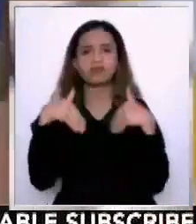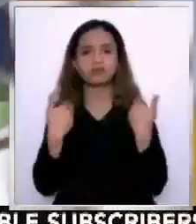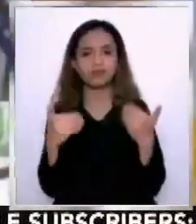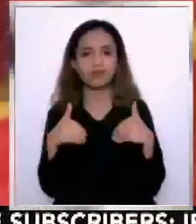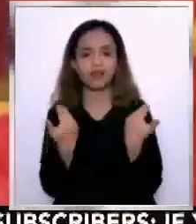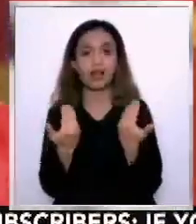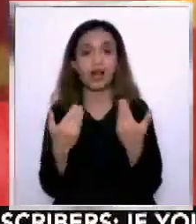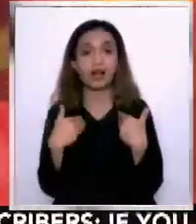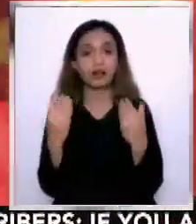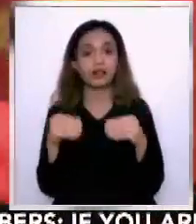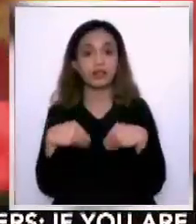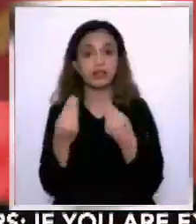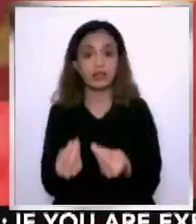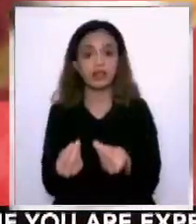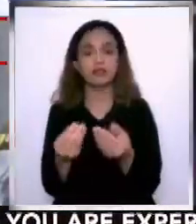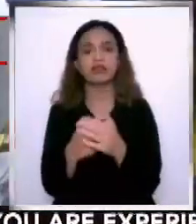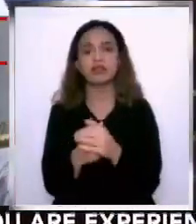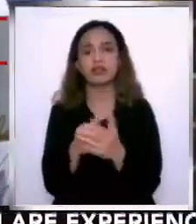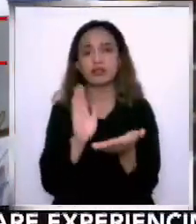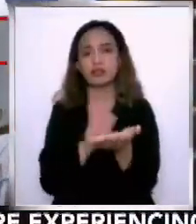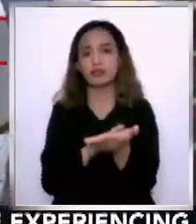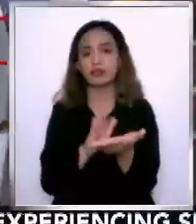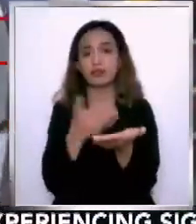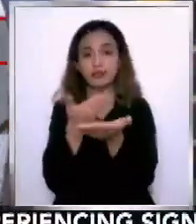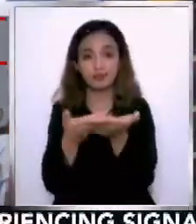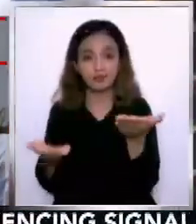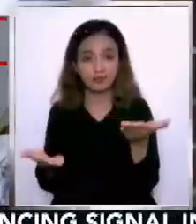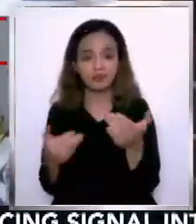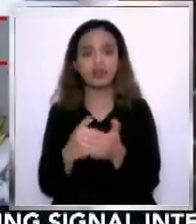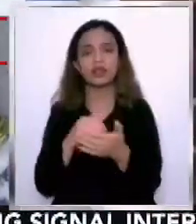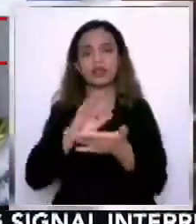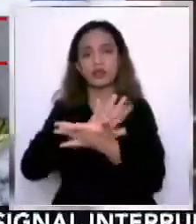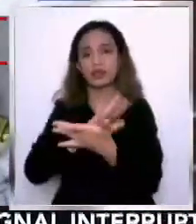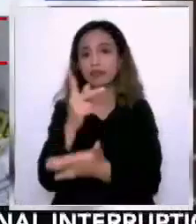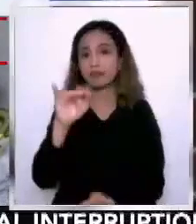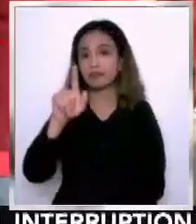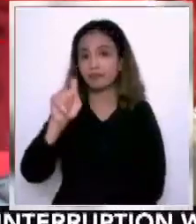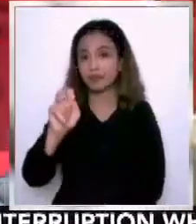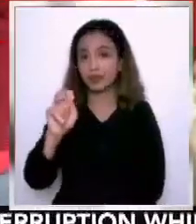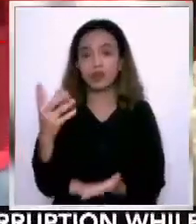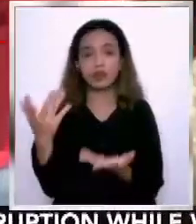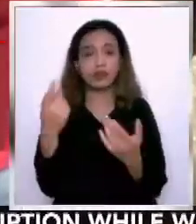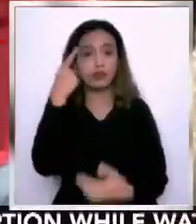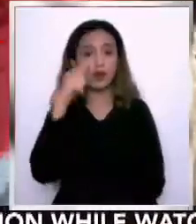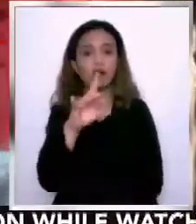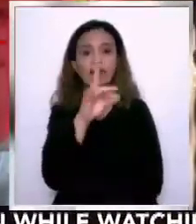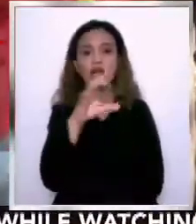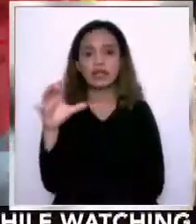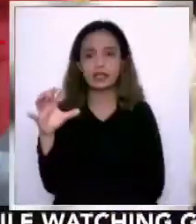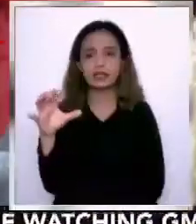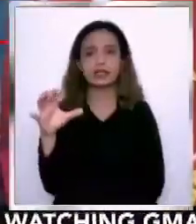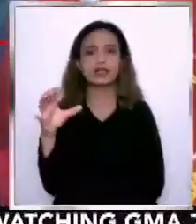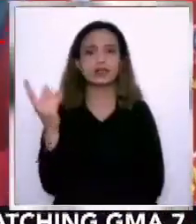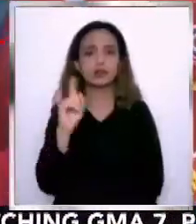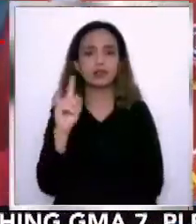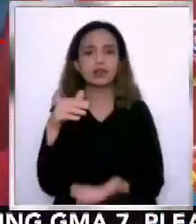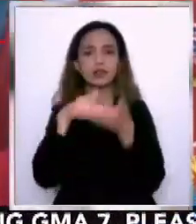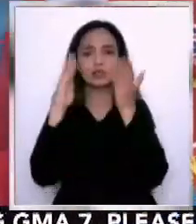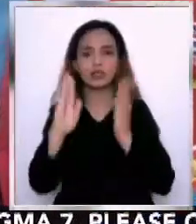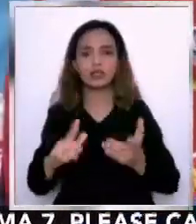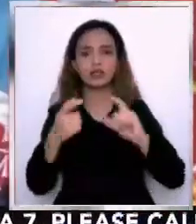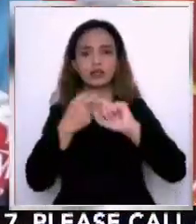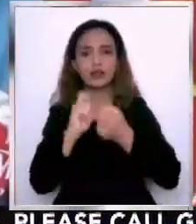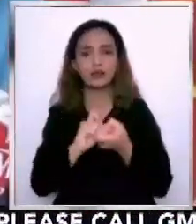supplies, COVID-19 kits at vitamins sa 800 kinder at grade 1 students mula sa Baybay sa